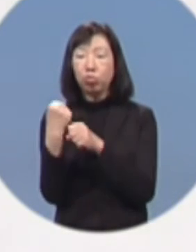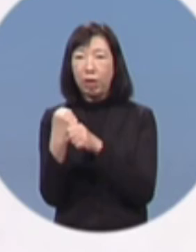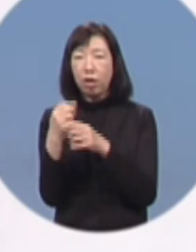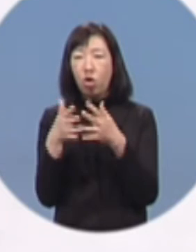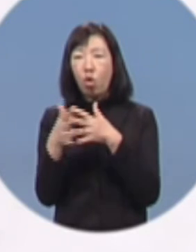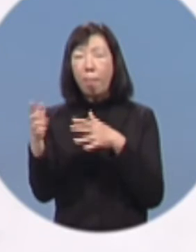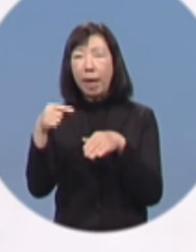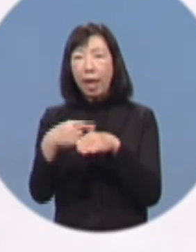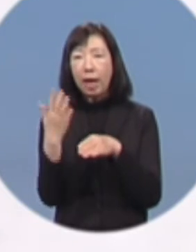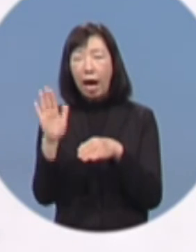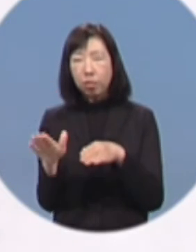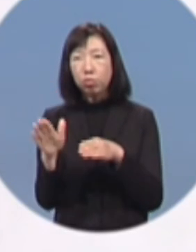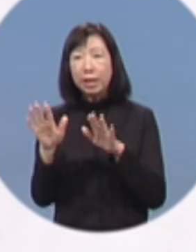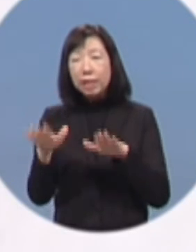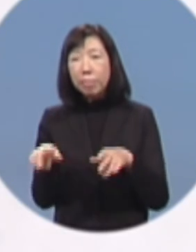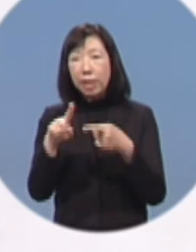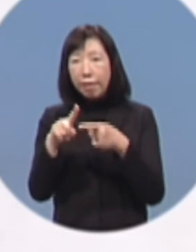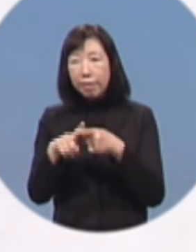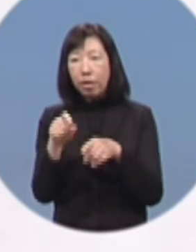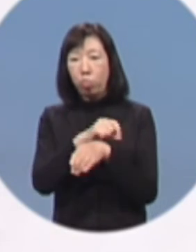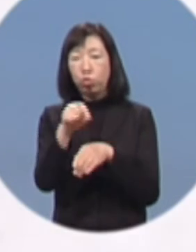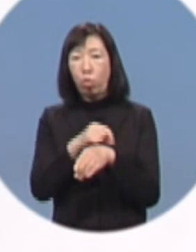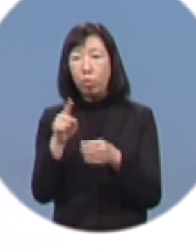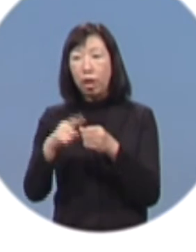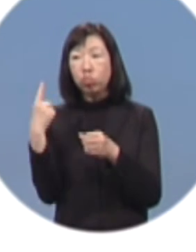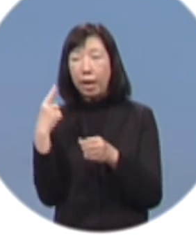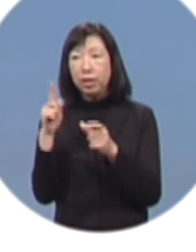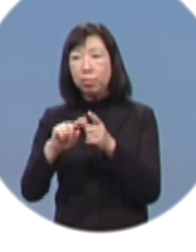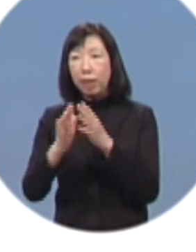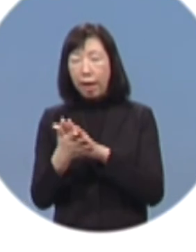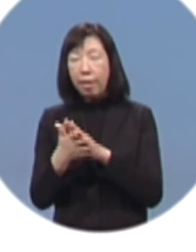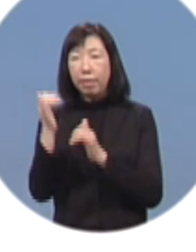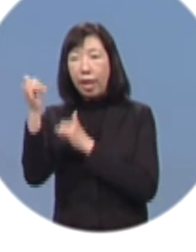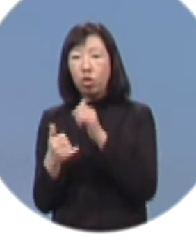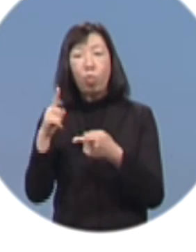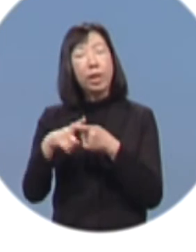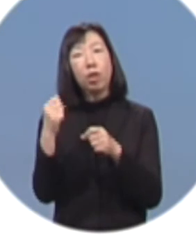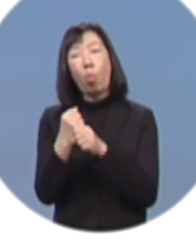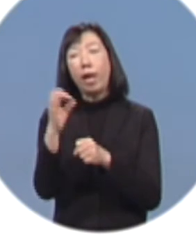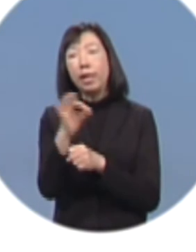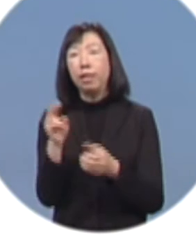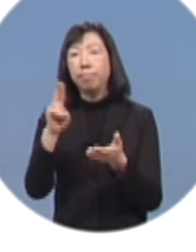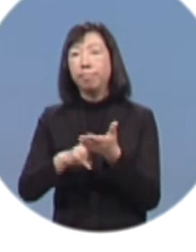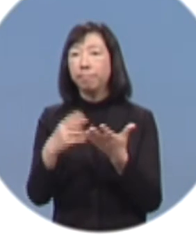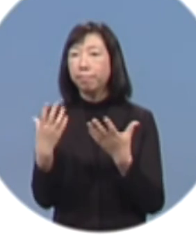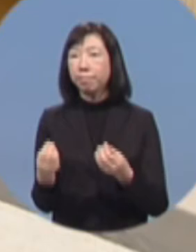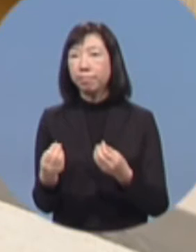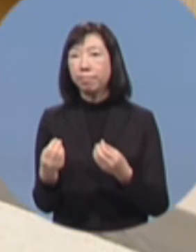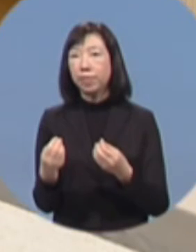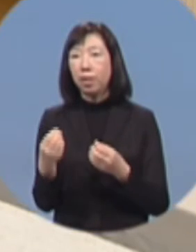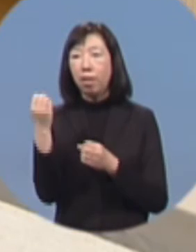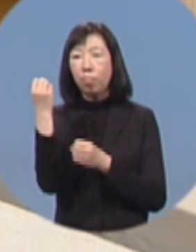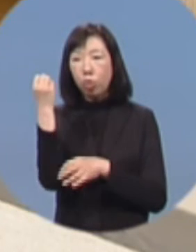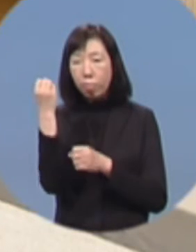明感のある現代的なデザインが特徴で、昨年度に千葉県の伝統的工芸品にも指定されました。 も